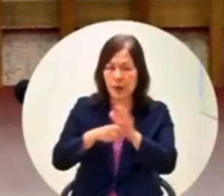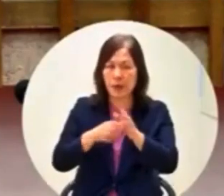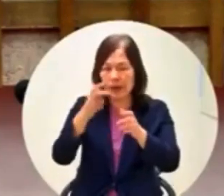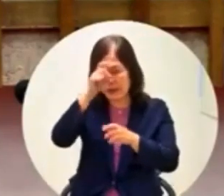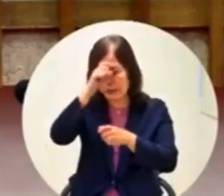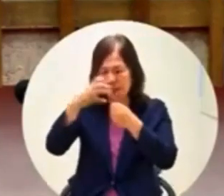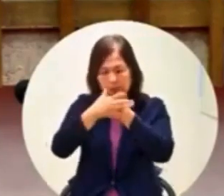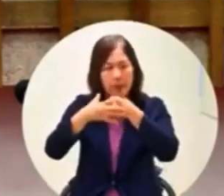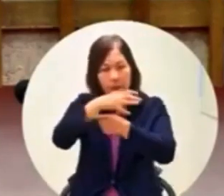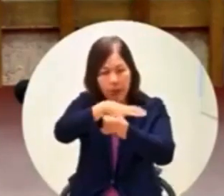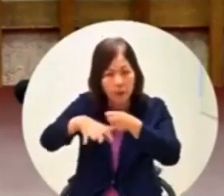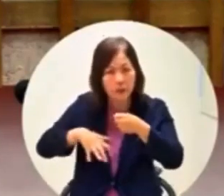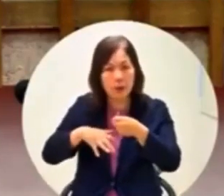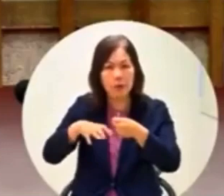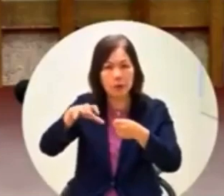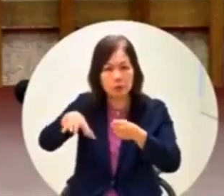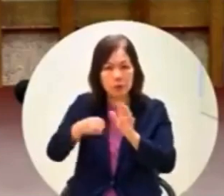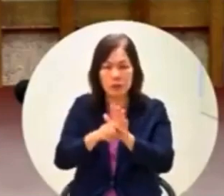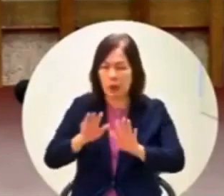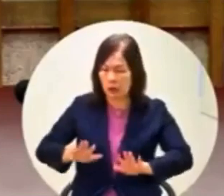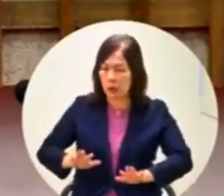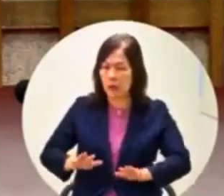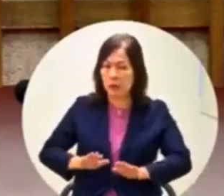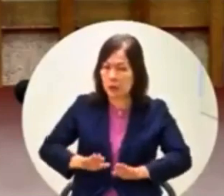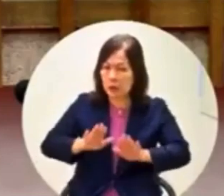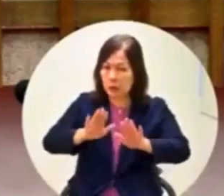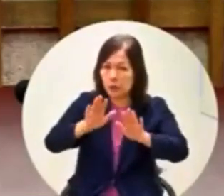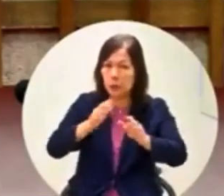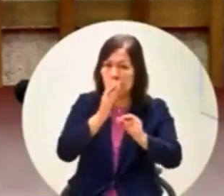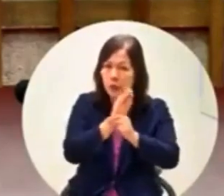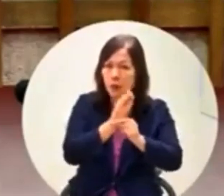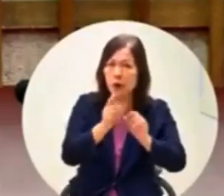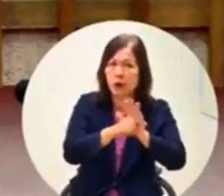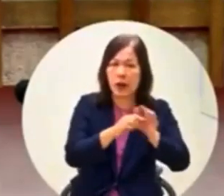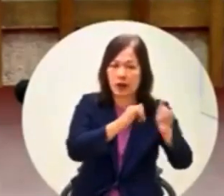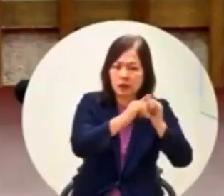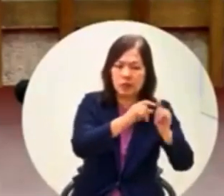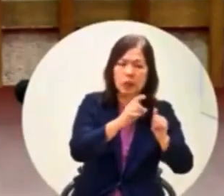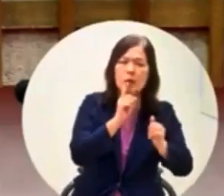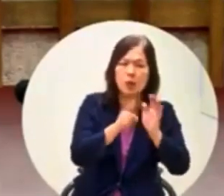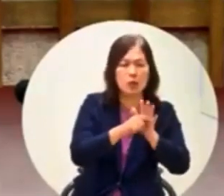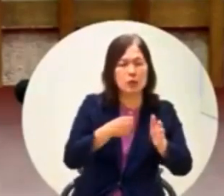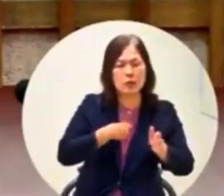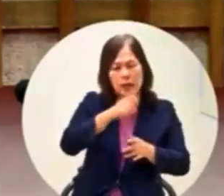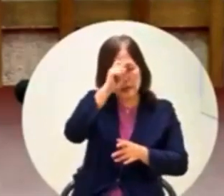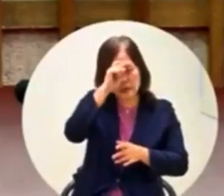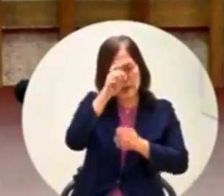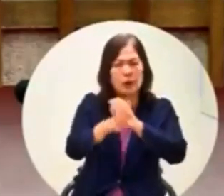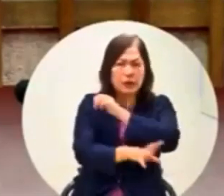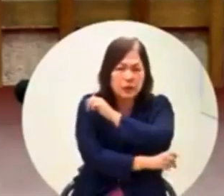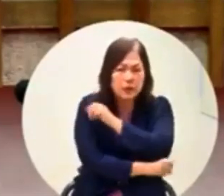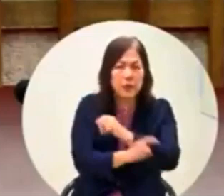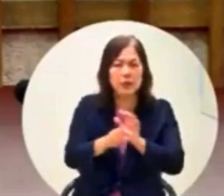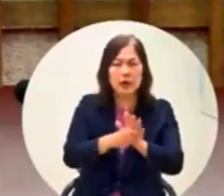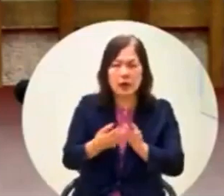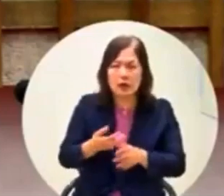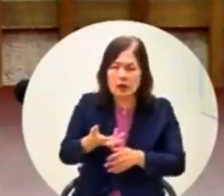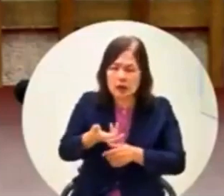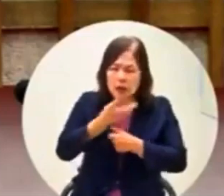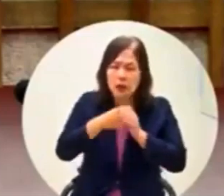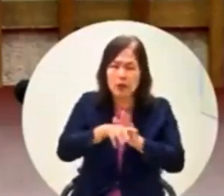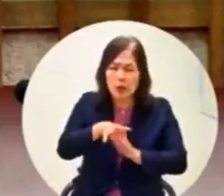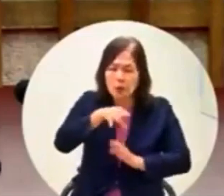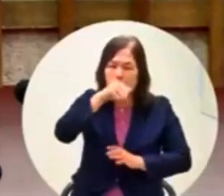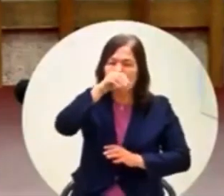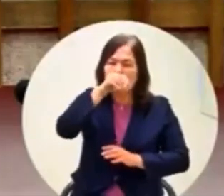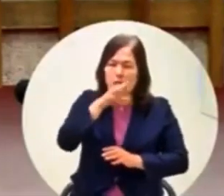在这个进步当中，我们人民说，哎，我最基本的要求就是一个给我呼吸新鲜的空气，这